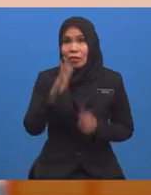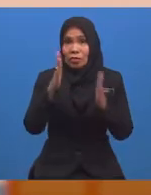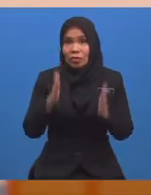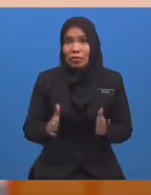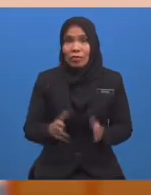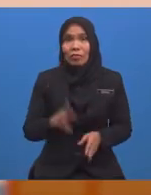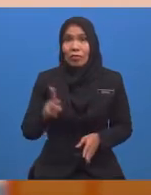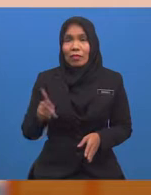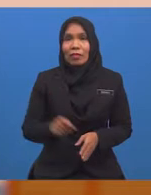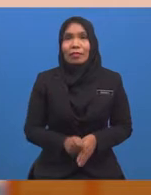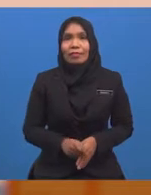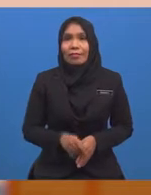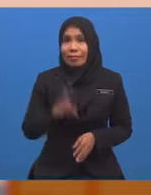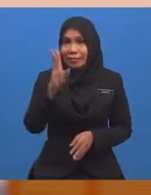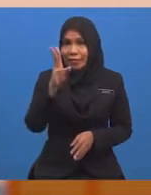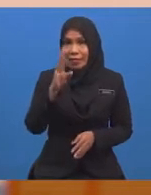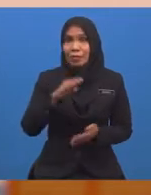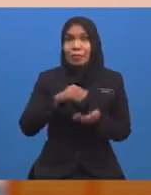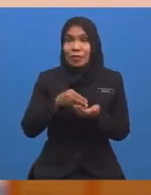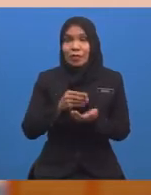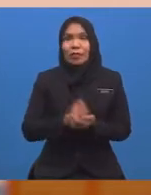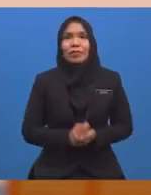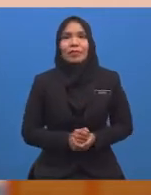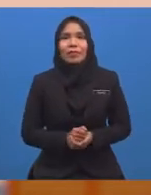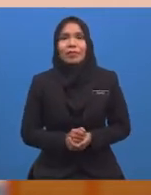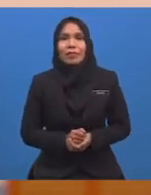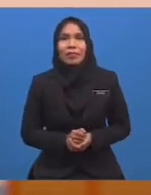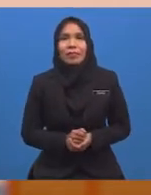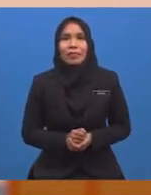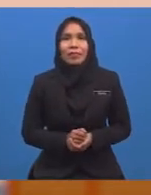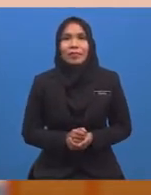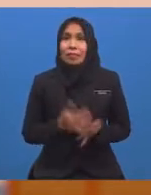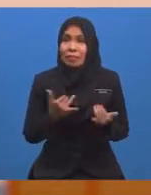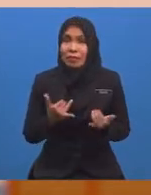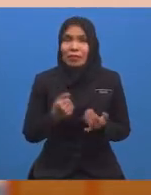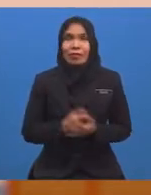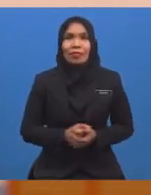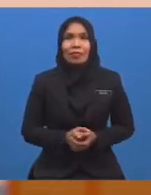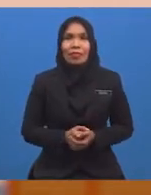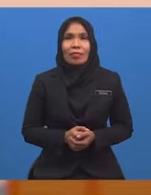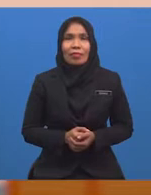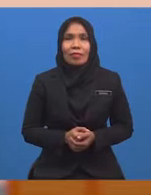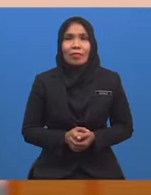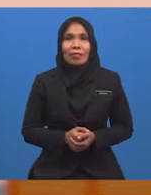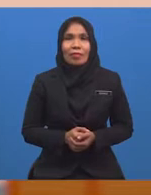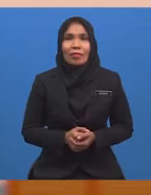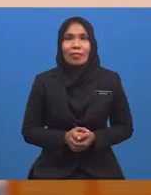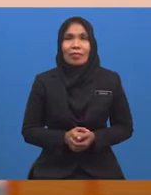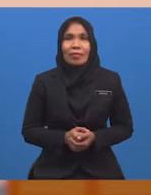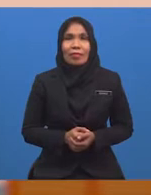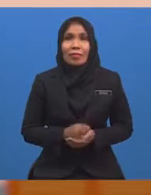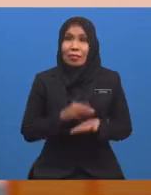baik murid-murid sekarang Mari kita belajar syara mengira